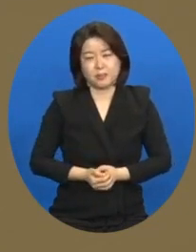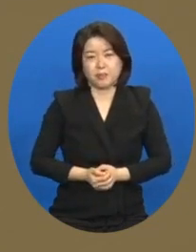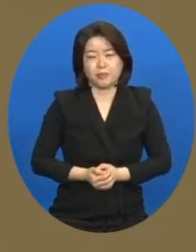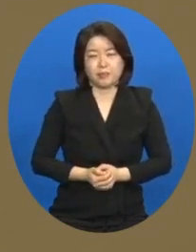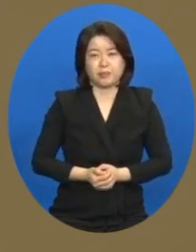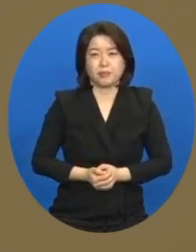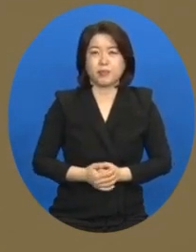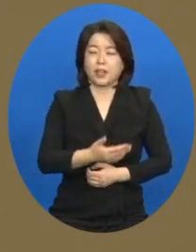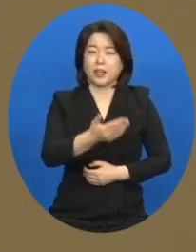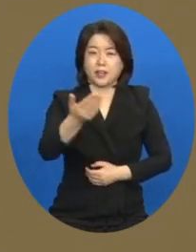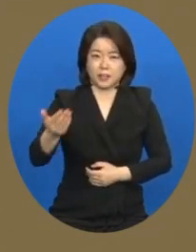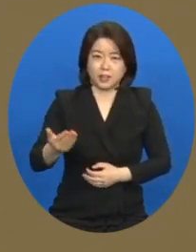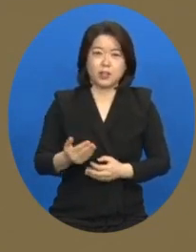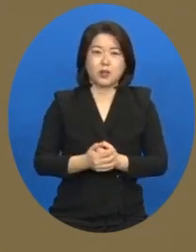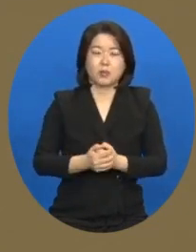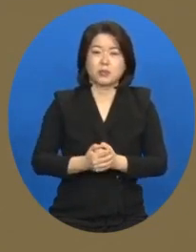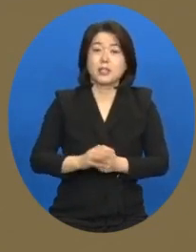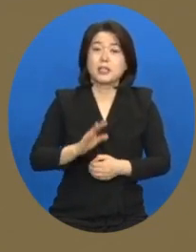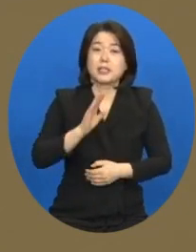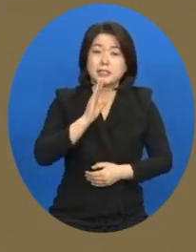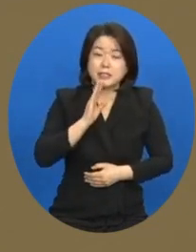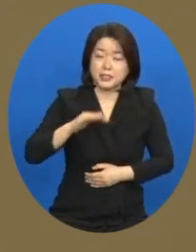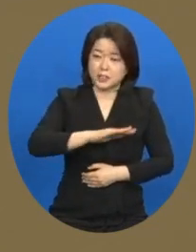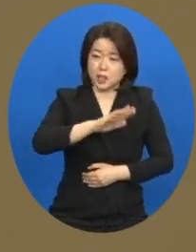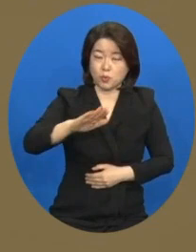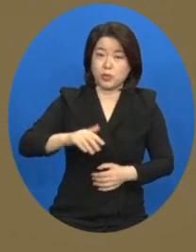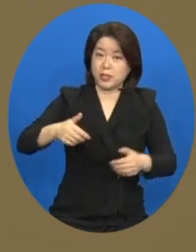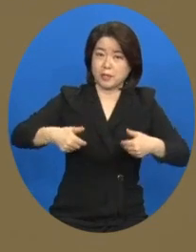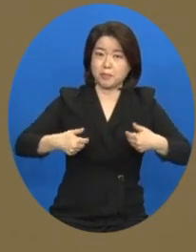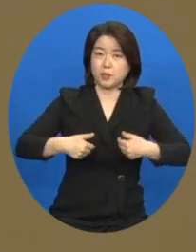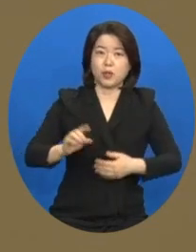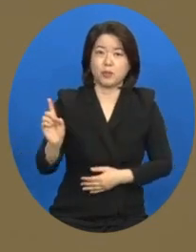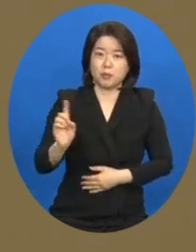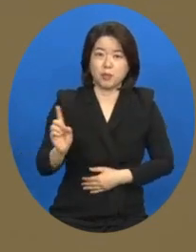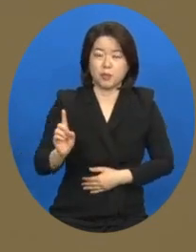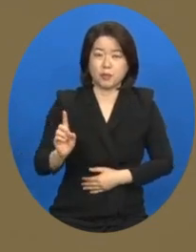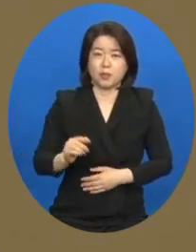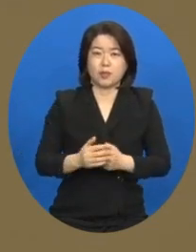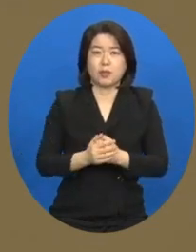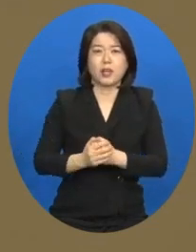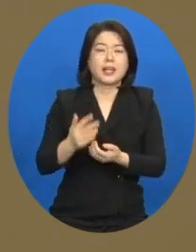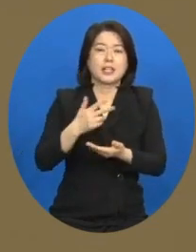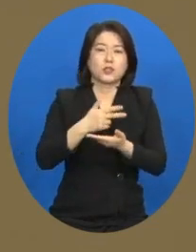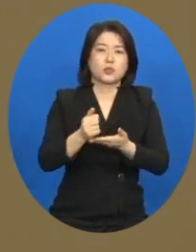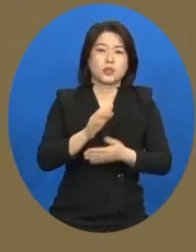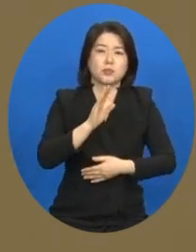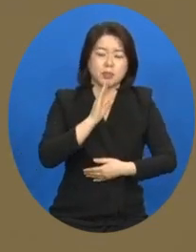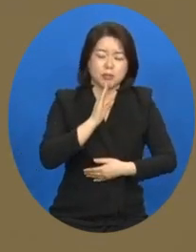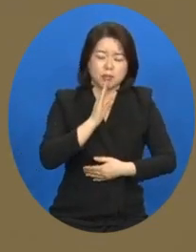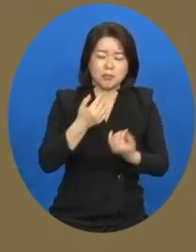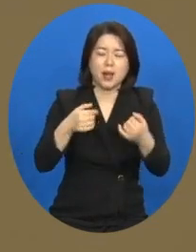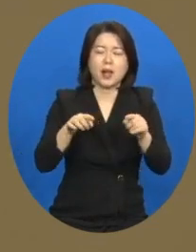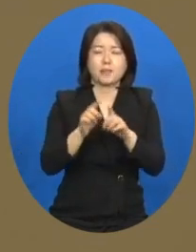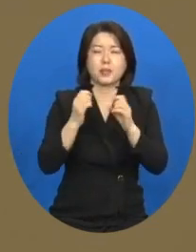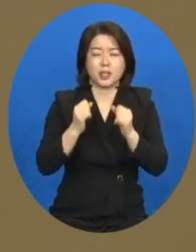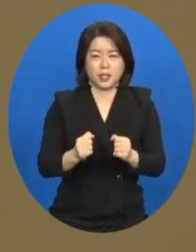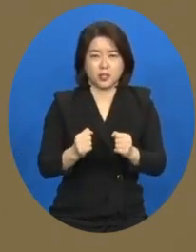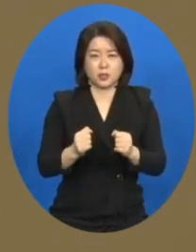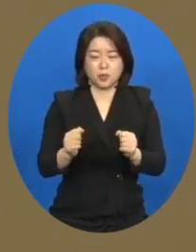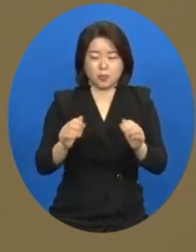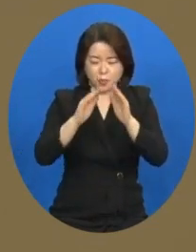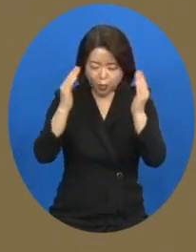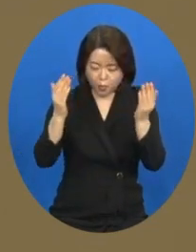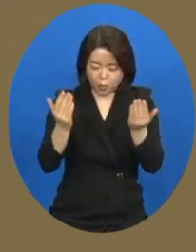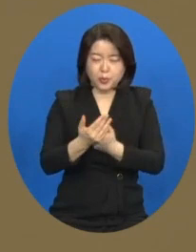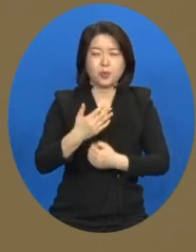여러분, 진짜 우리에게 필요한 것은 주님은 정말 함께 계시고 모든 걸